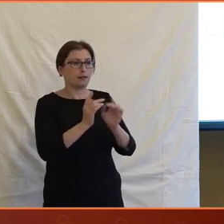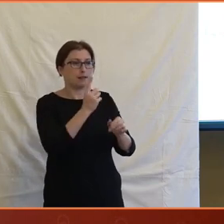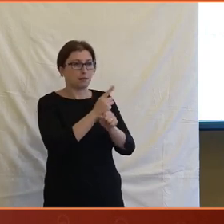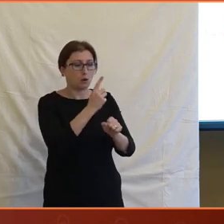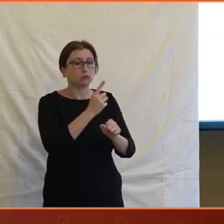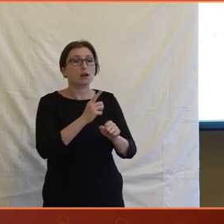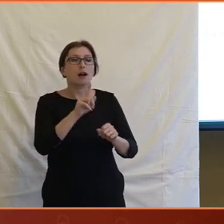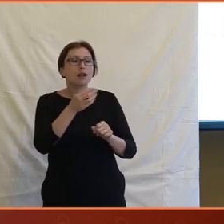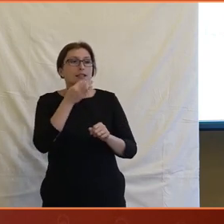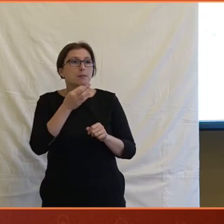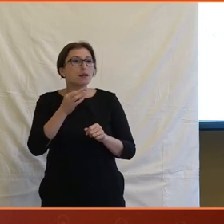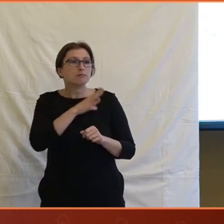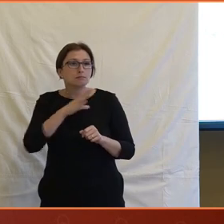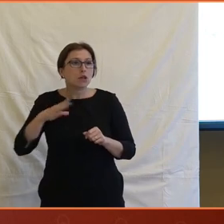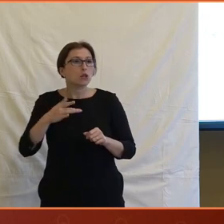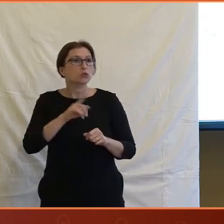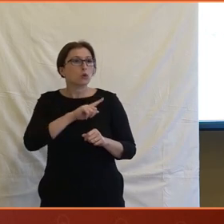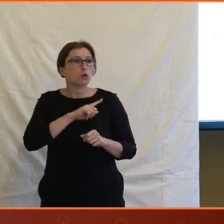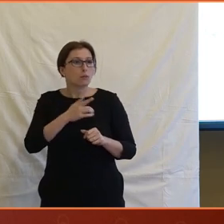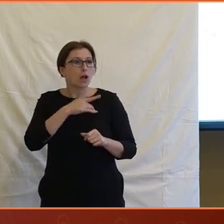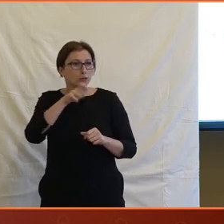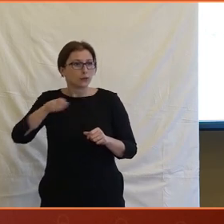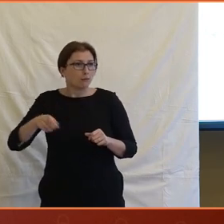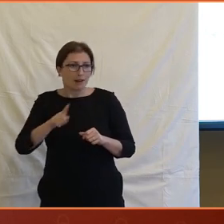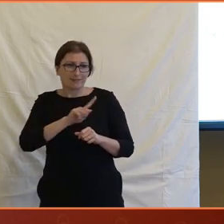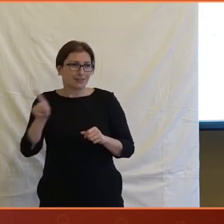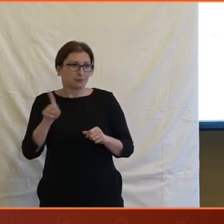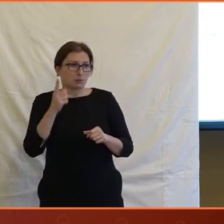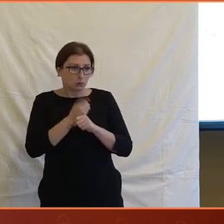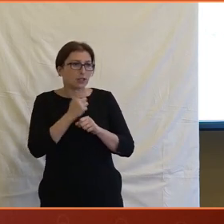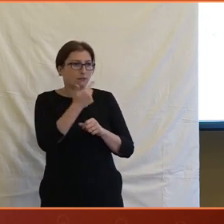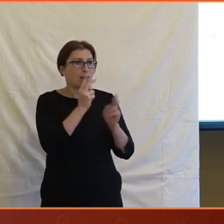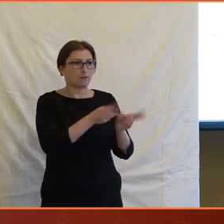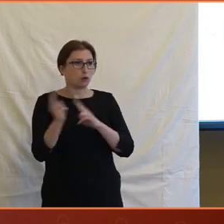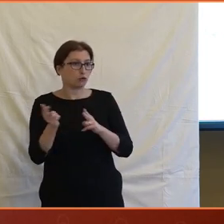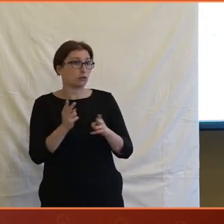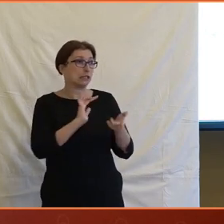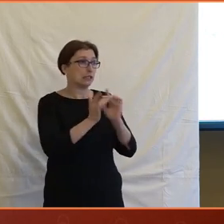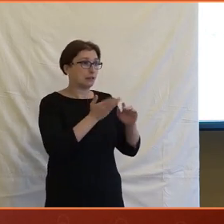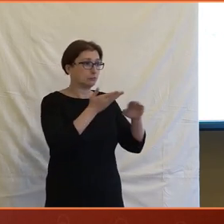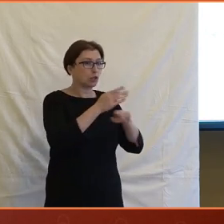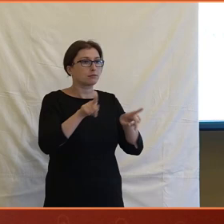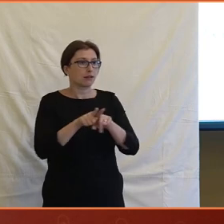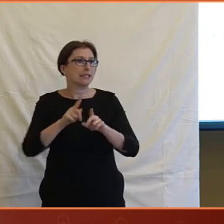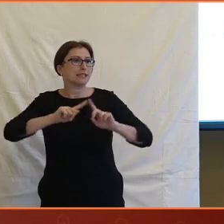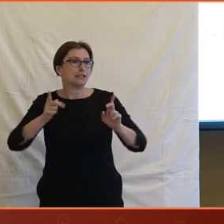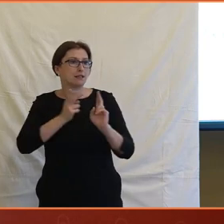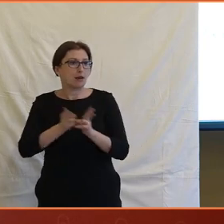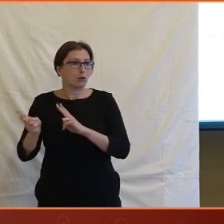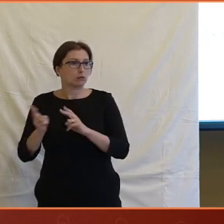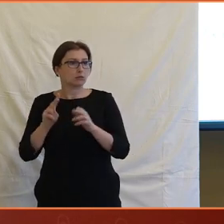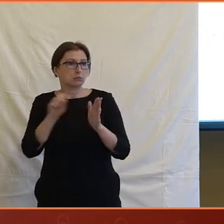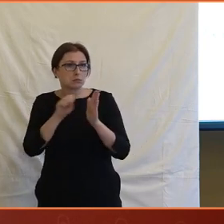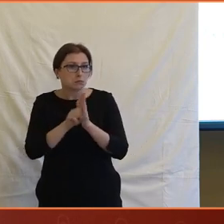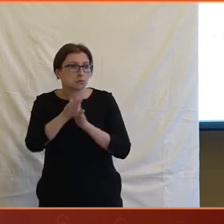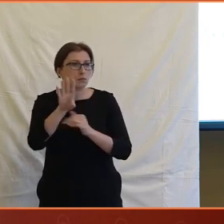jde o fyzické osoby, tak nesmí. A my v současnosti se bavíme o nějakým vzdělávacím, my tomu říkáme framework, protože to je